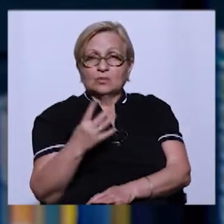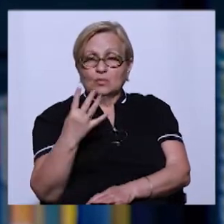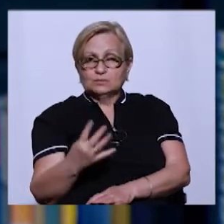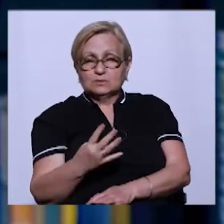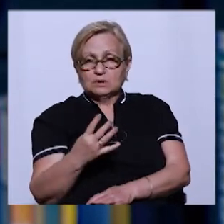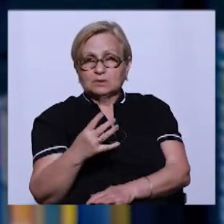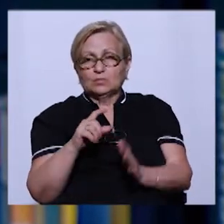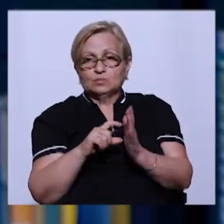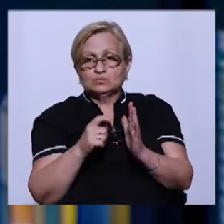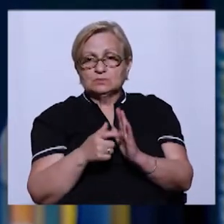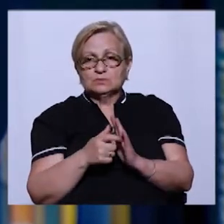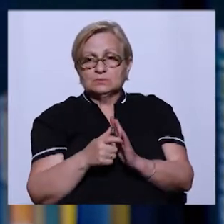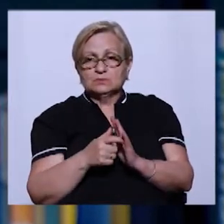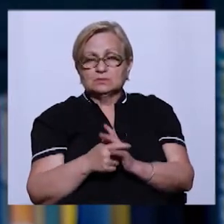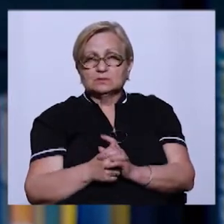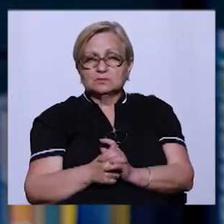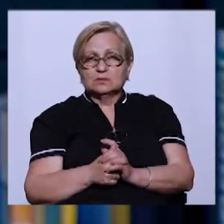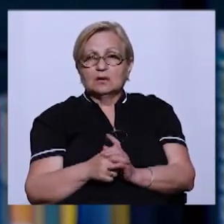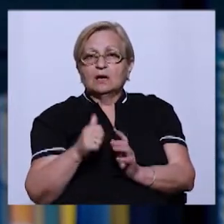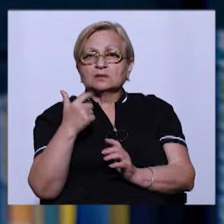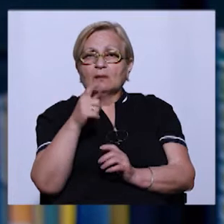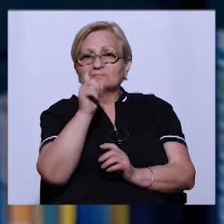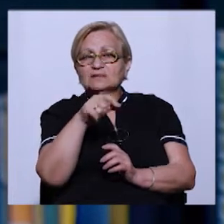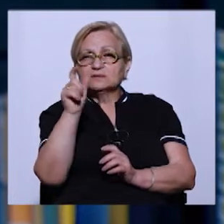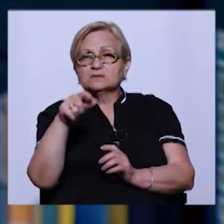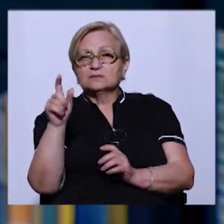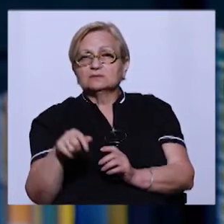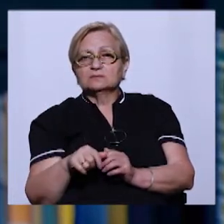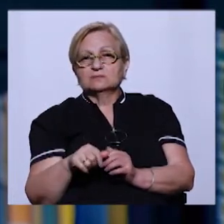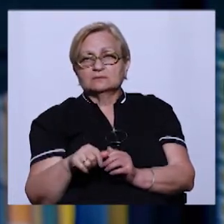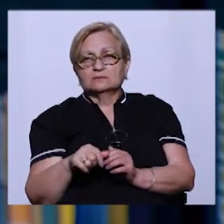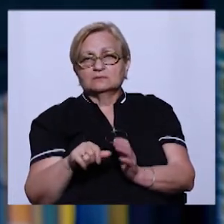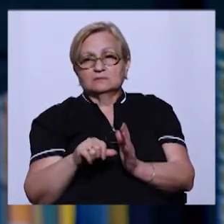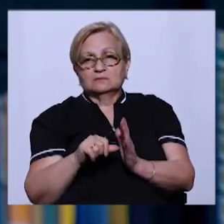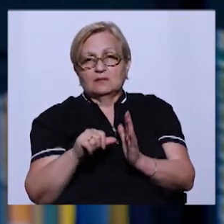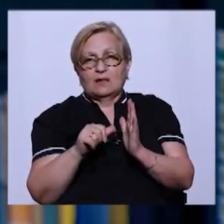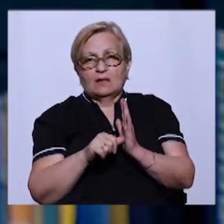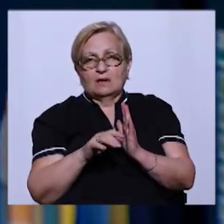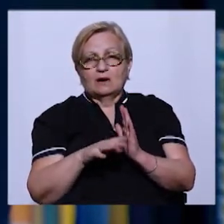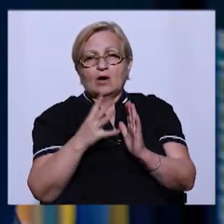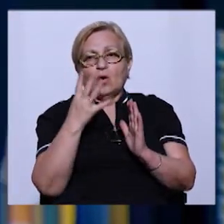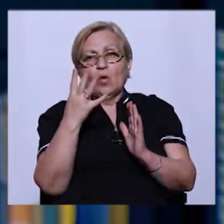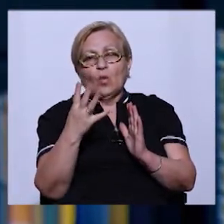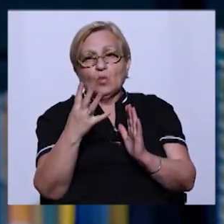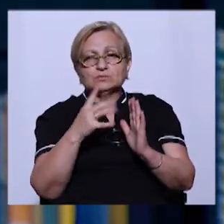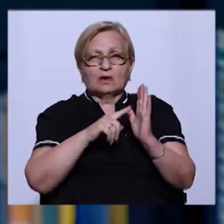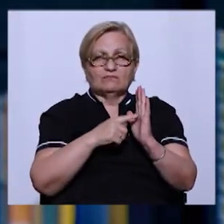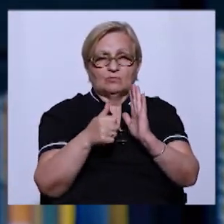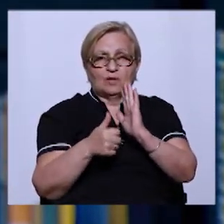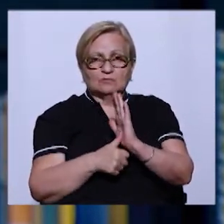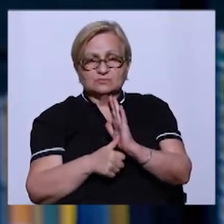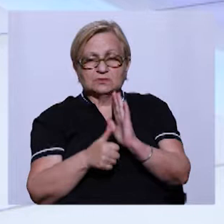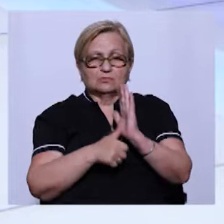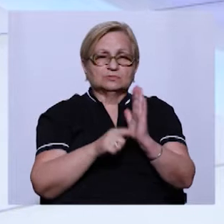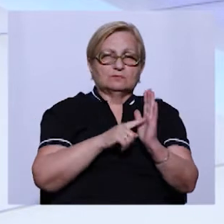არის 1 2 3 4 და რამდენი ესეთი სვეტია? 6 აი მაშ 4-ს გამრავლებ 6-ზე თუ 6-ს გამრავლებ 4-ზე არის